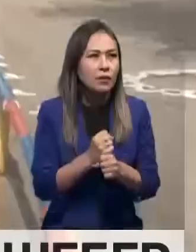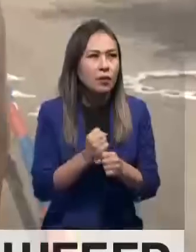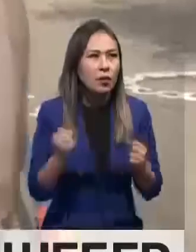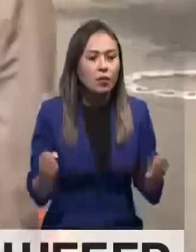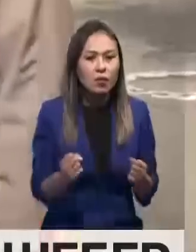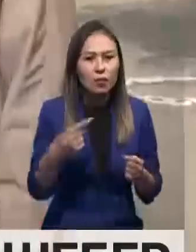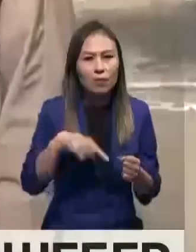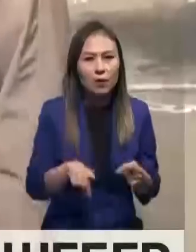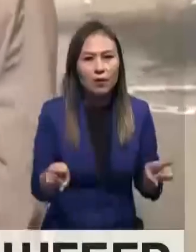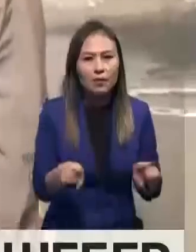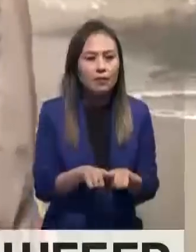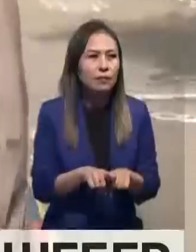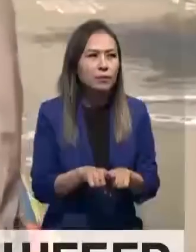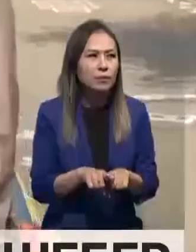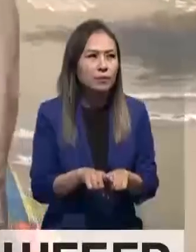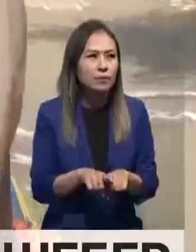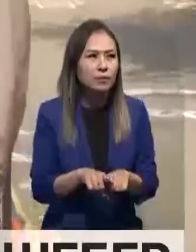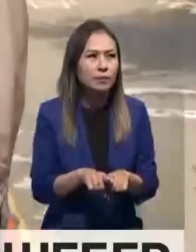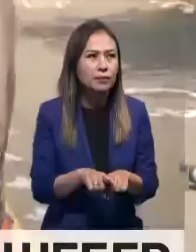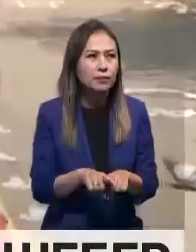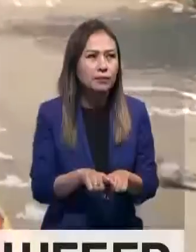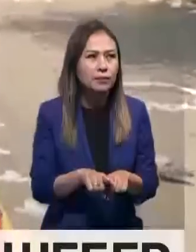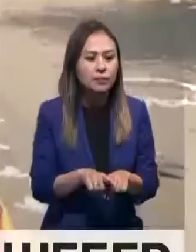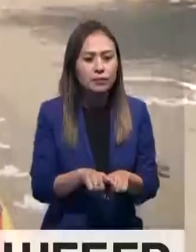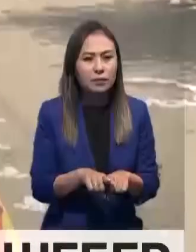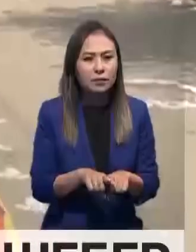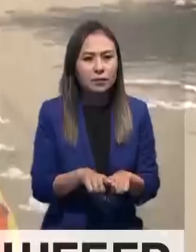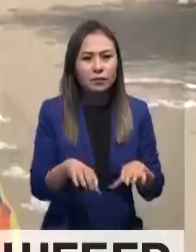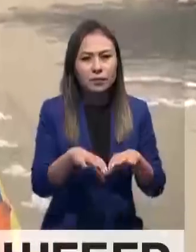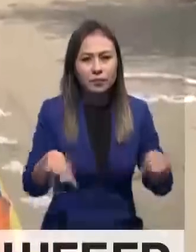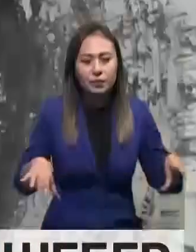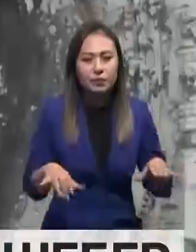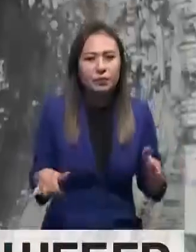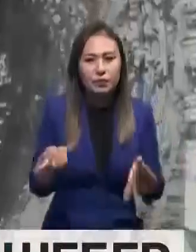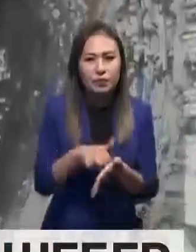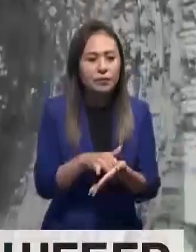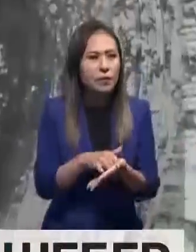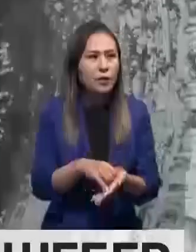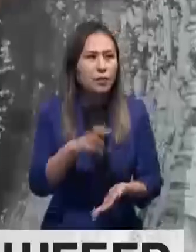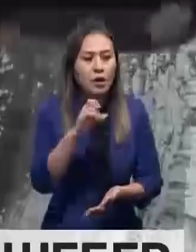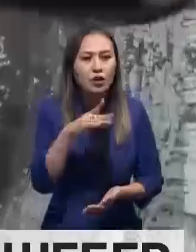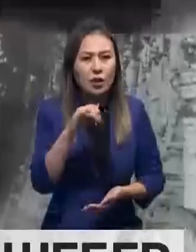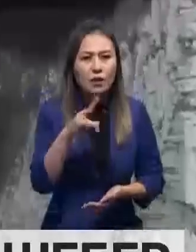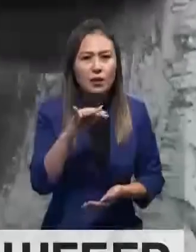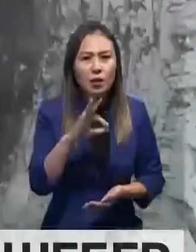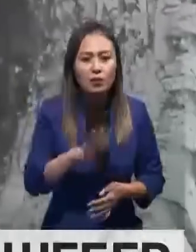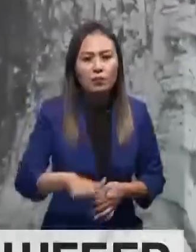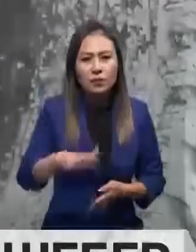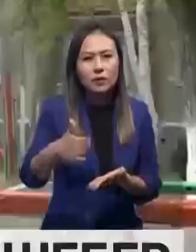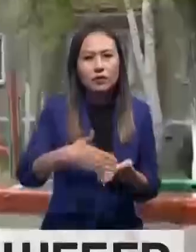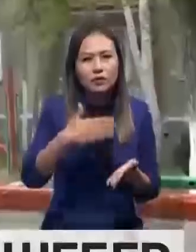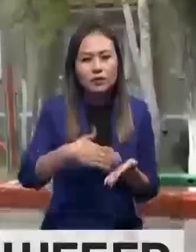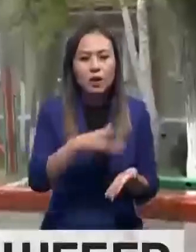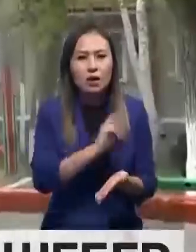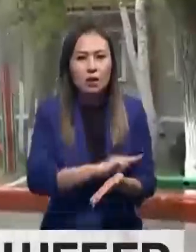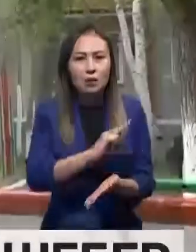полынды қаладың тіңізін сол қойып қойдың астында. Жан-жағына дүниелер дөңгелектерді құрастырып. Бақытжан Әділов бұл үйде аула сыпырушы болып